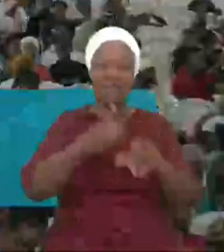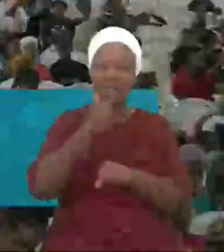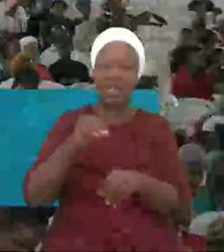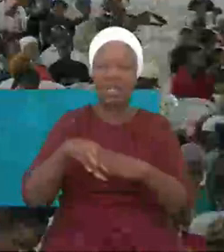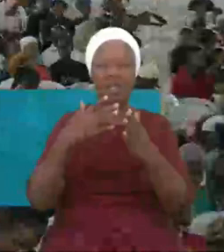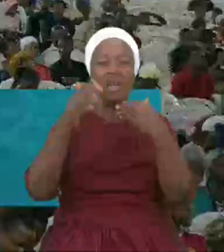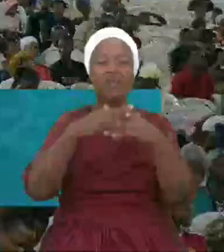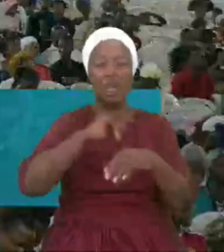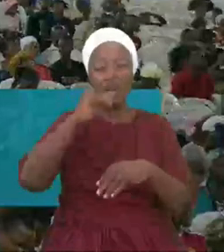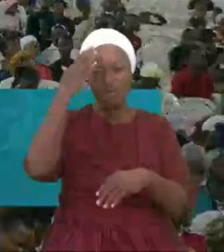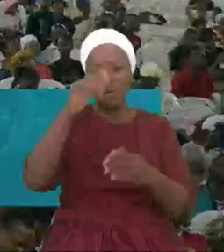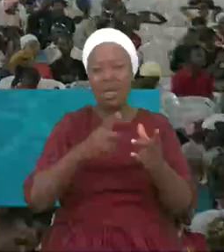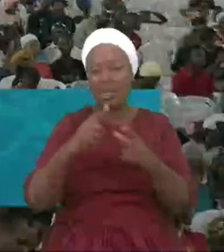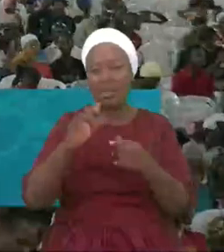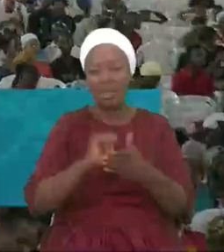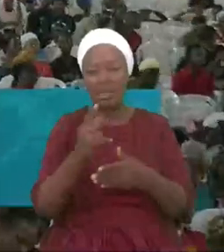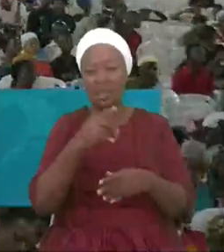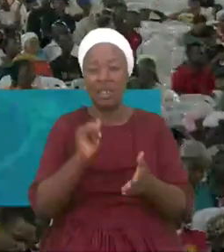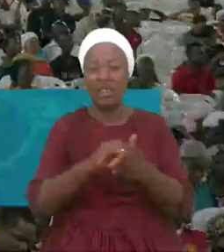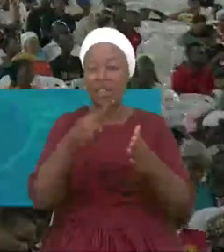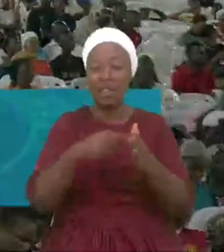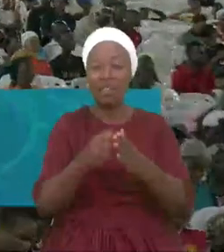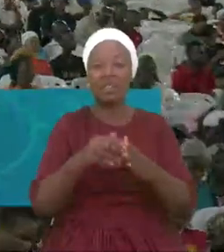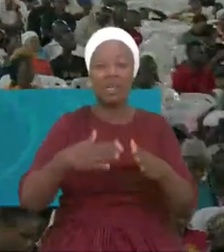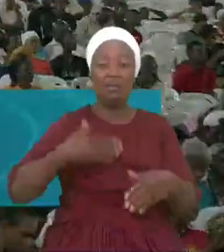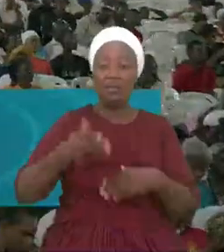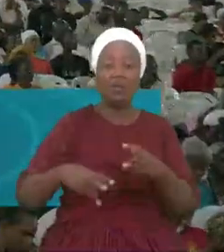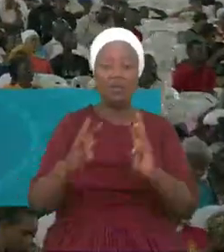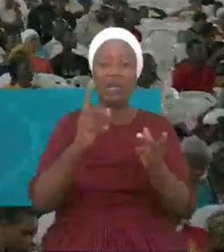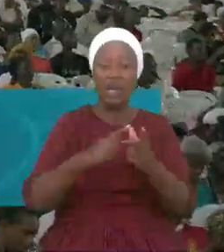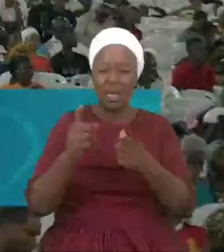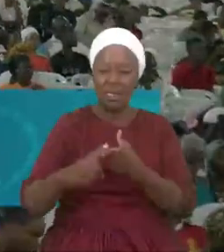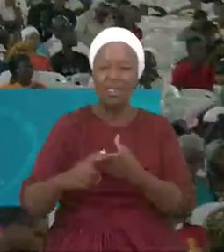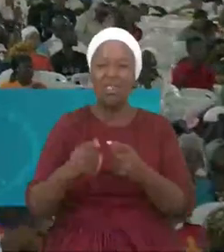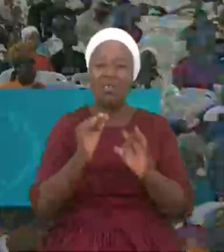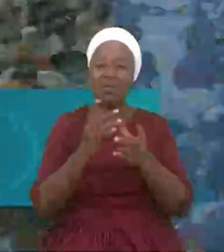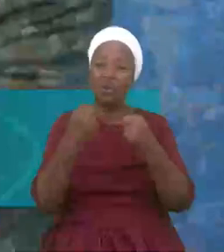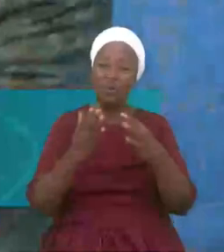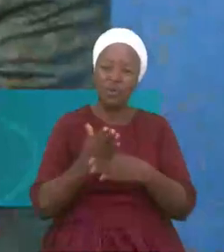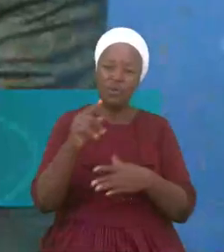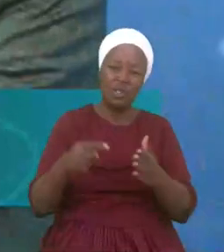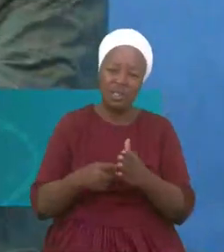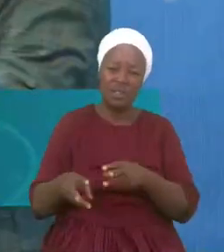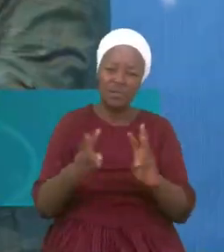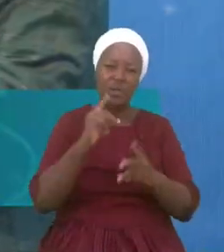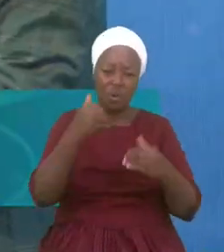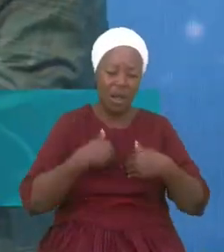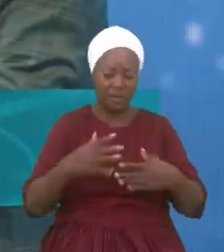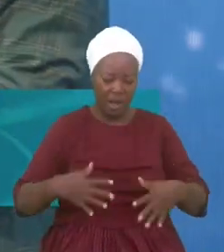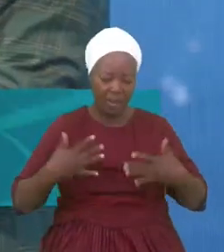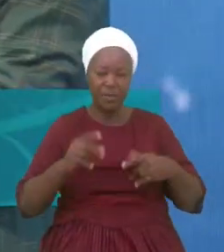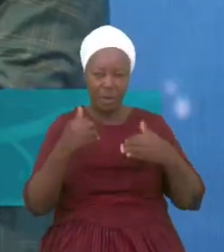ordonnée que Dieu lui-même la voix que Dieu a ordonné au ciel et dit voici la voix